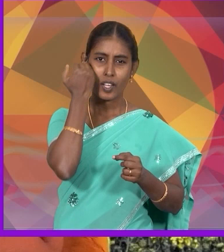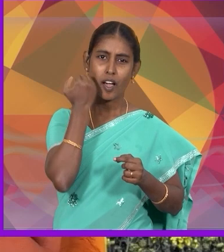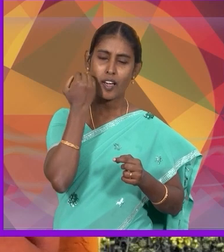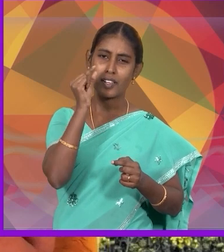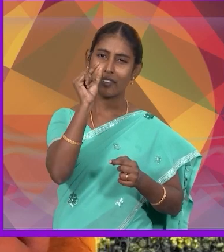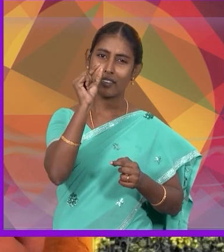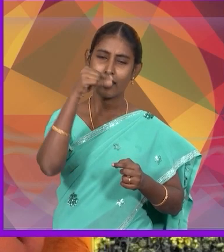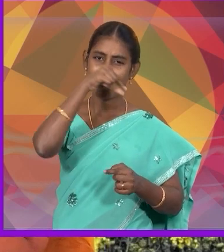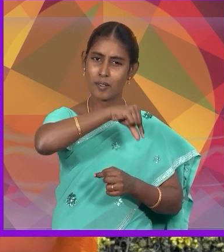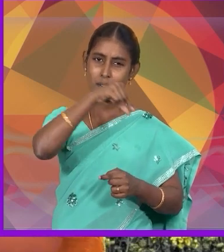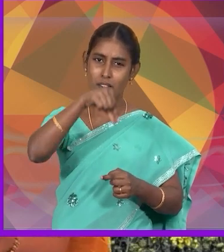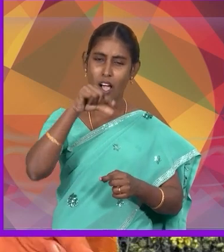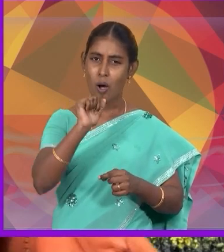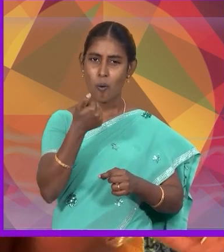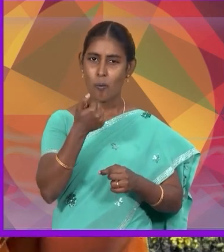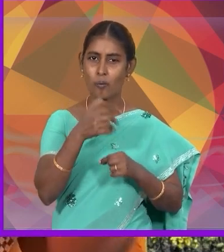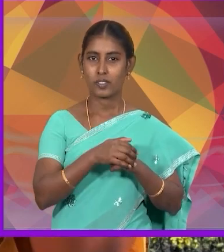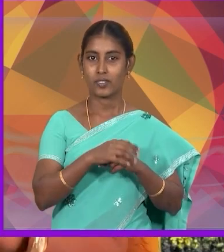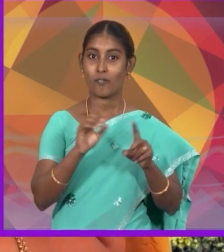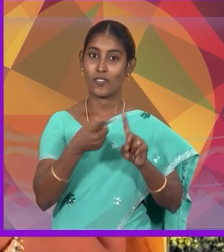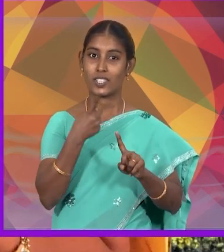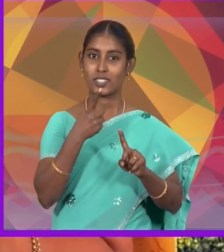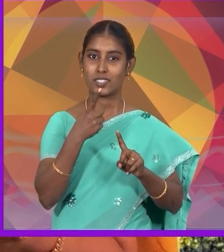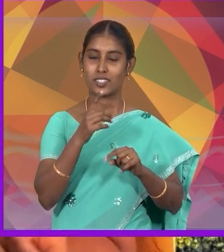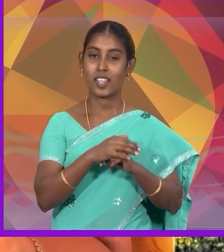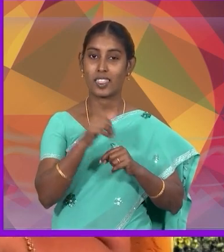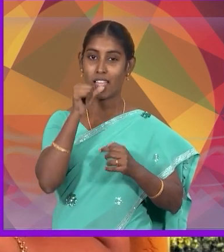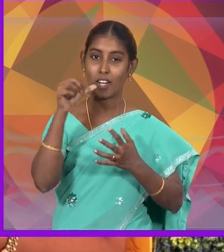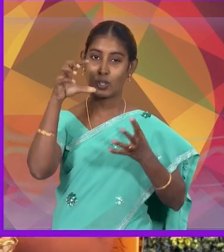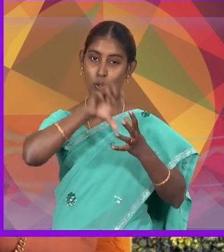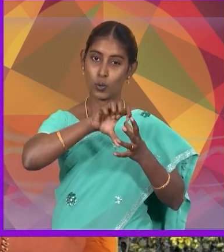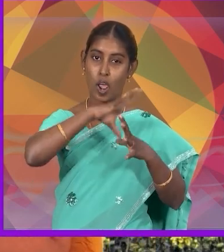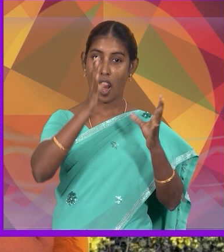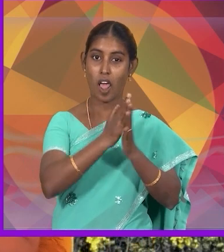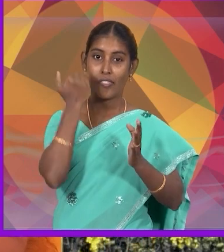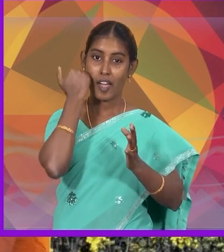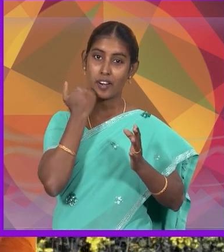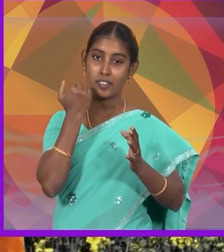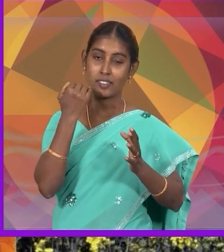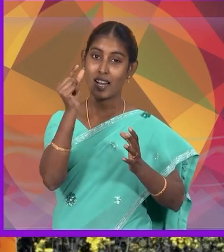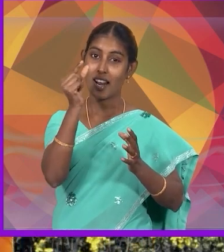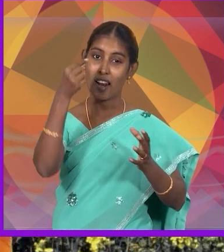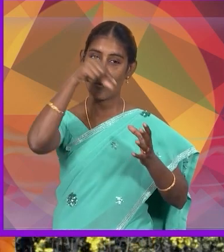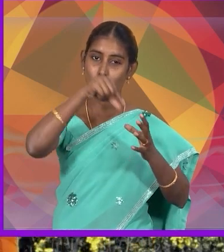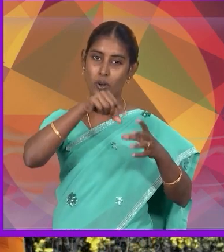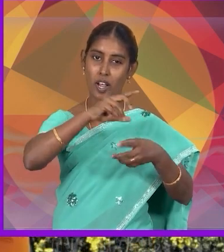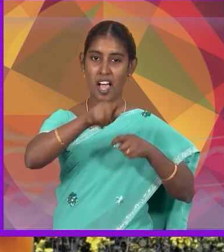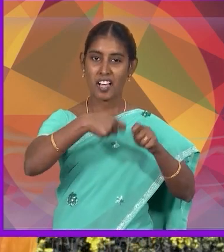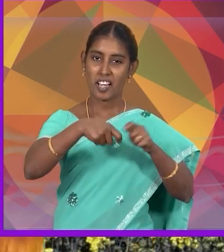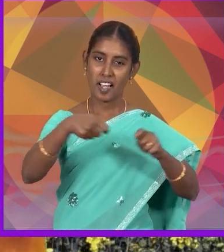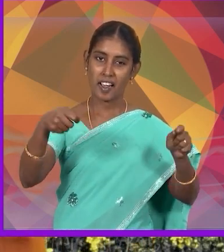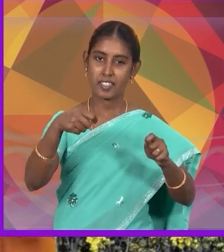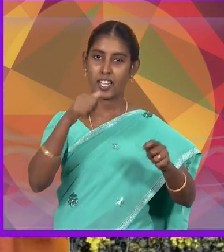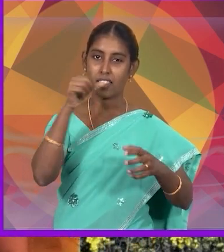அந்த அதிசயமா அவரு பார்ப்பாரு. முதல்ல நெல்லெல்லாம் கொட்டியில தண்ணியில கொட்டி அரிச்சு ஒரு போனி சாக்குல வந்து கட்டி அது மேல